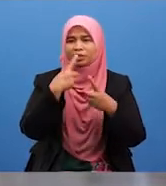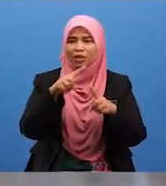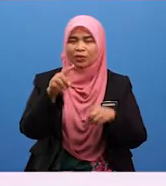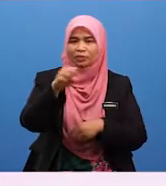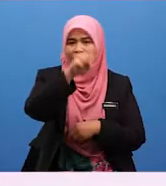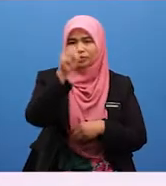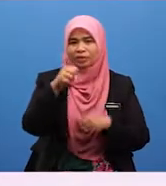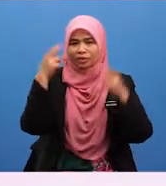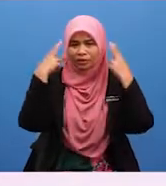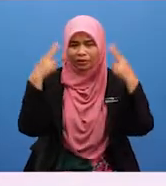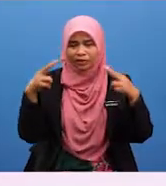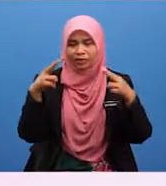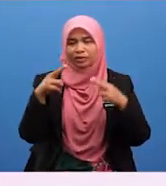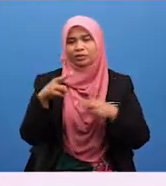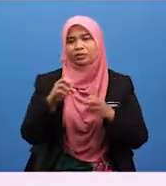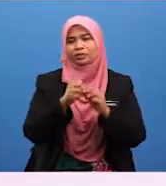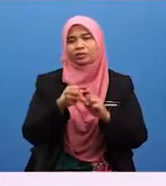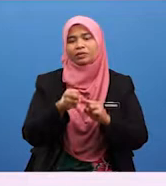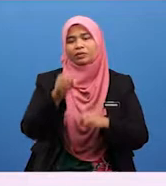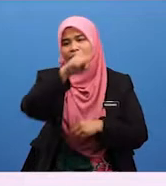ustazah. Pertama,